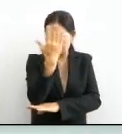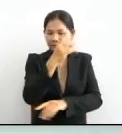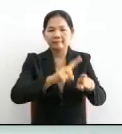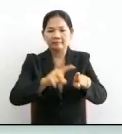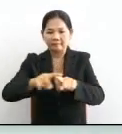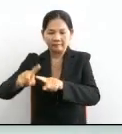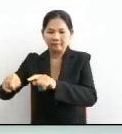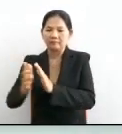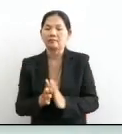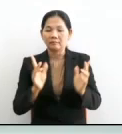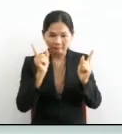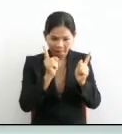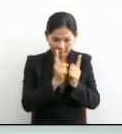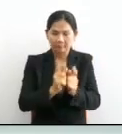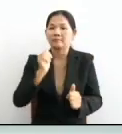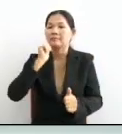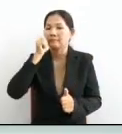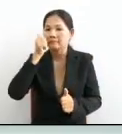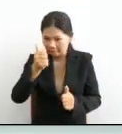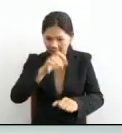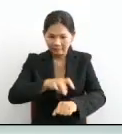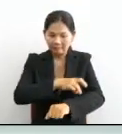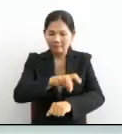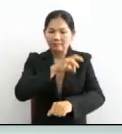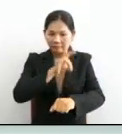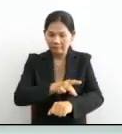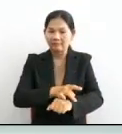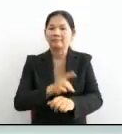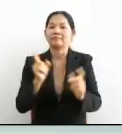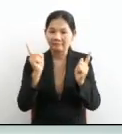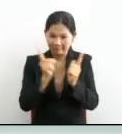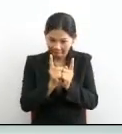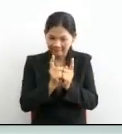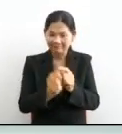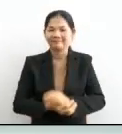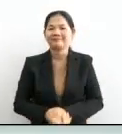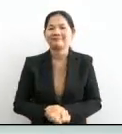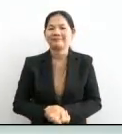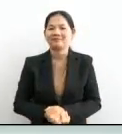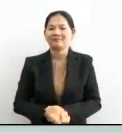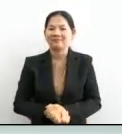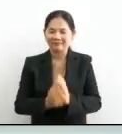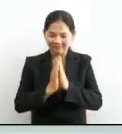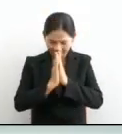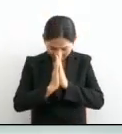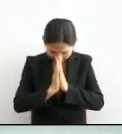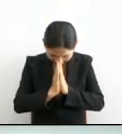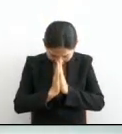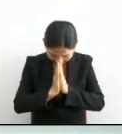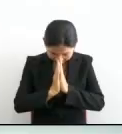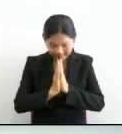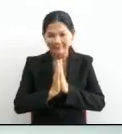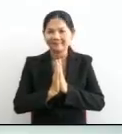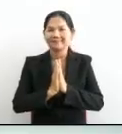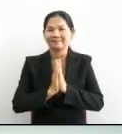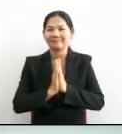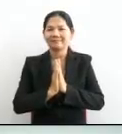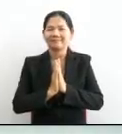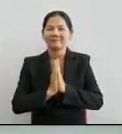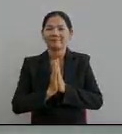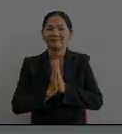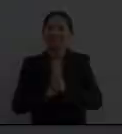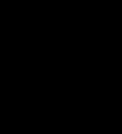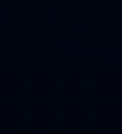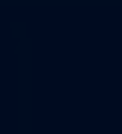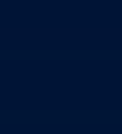nì hai dương nâng chụp nia nơi thay sai tam p nâng mỏng đọc đại tiết là con cha chắc xong ở con cha xong chụp clip liền.